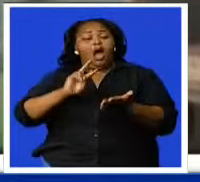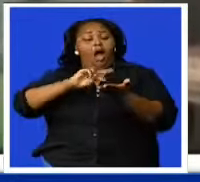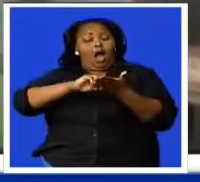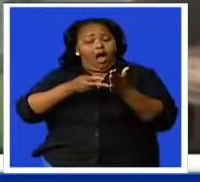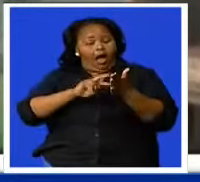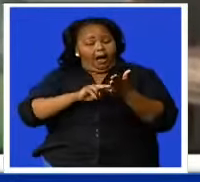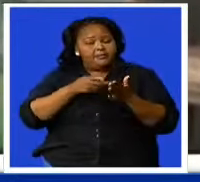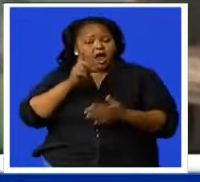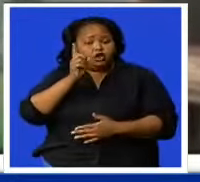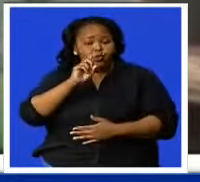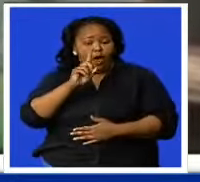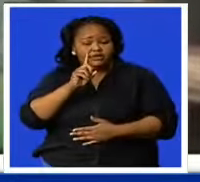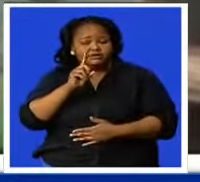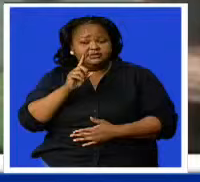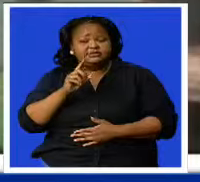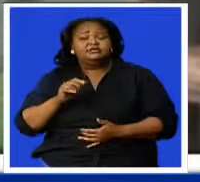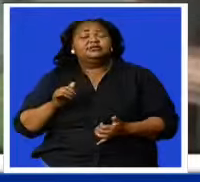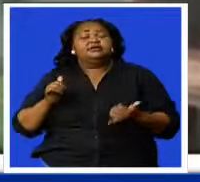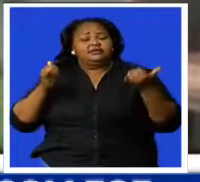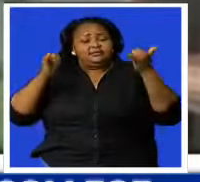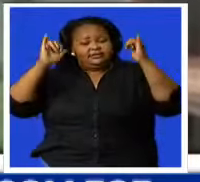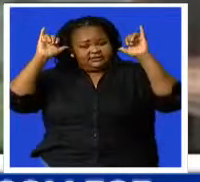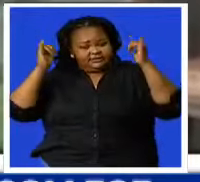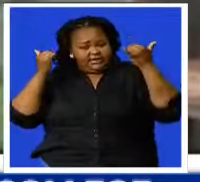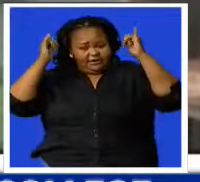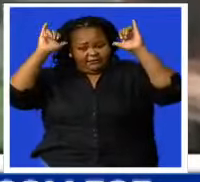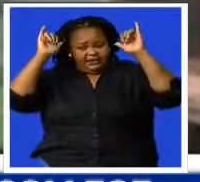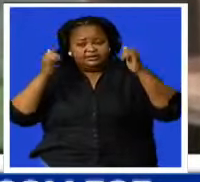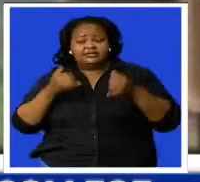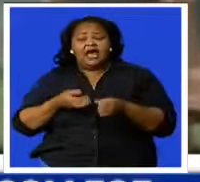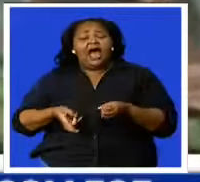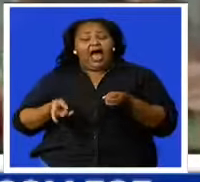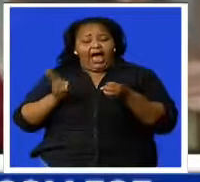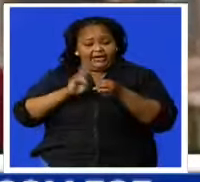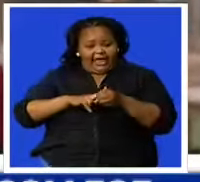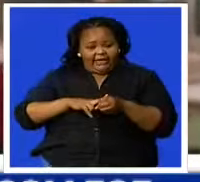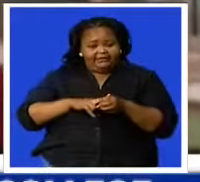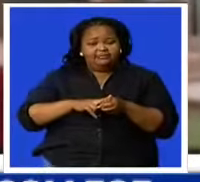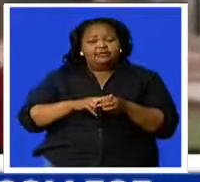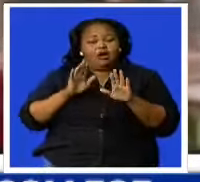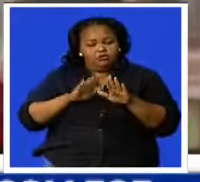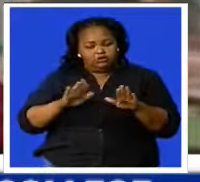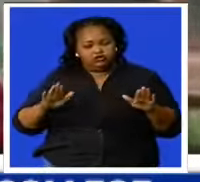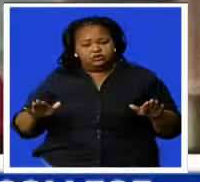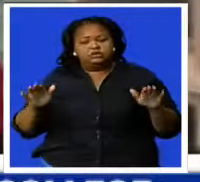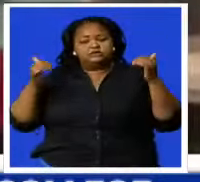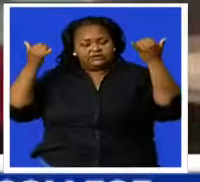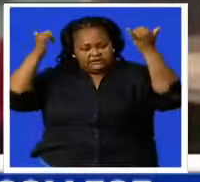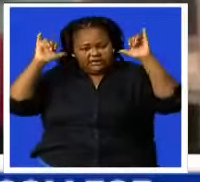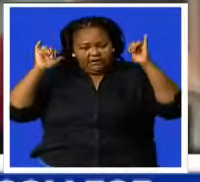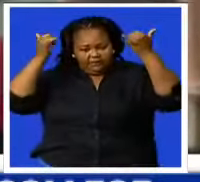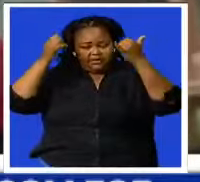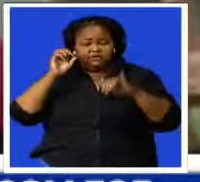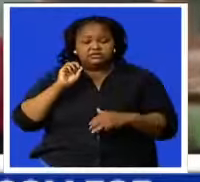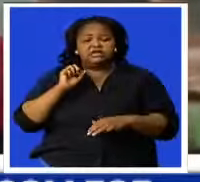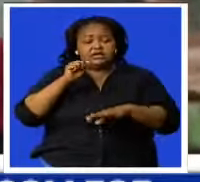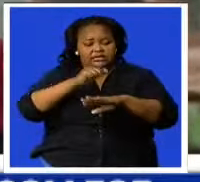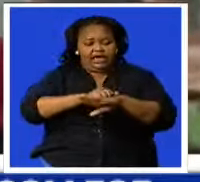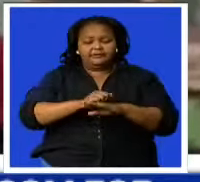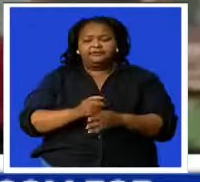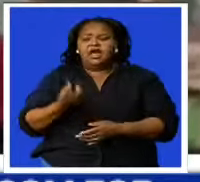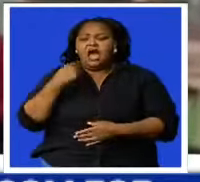lamuhla start to celebrate ngala kube nalabantwana ba celebrate kwasebe kuba nema